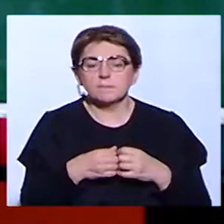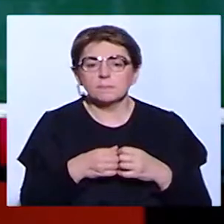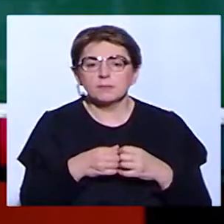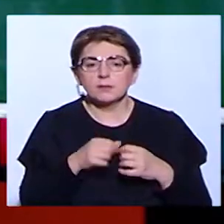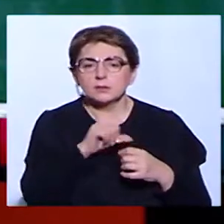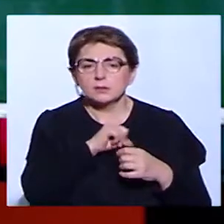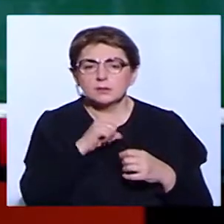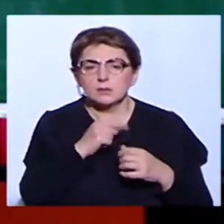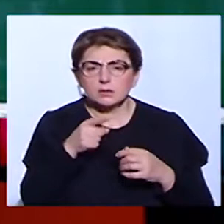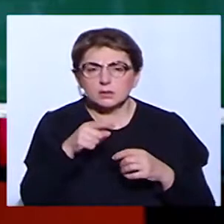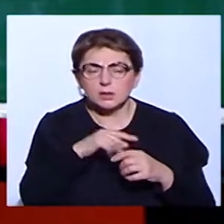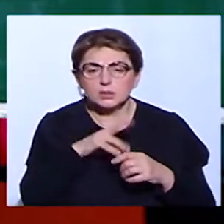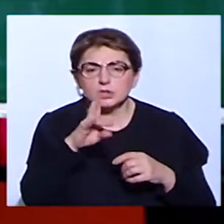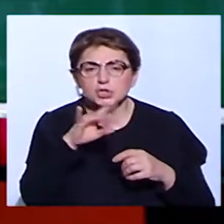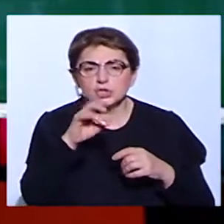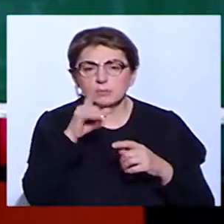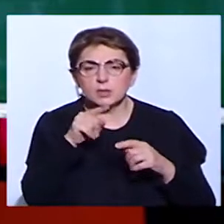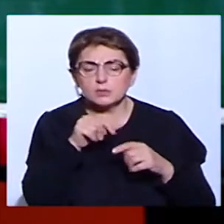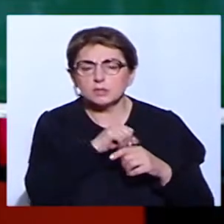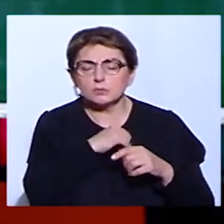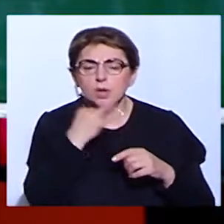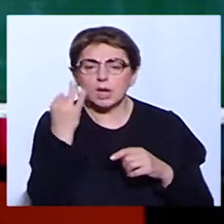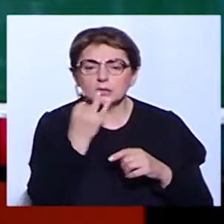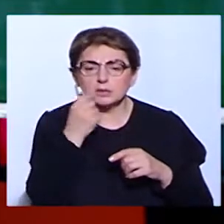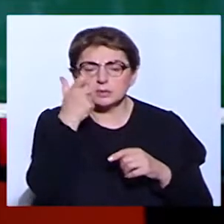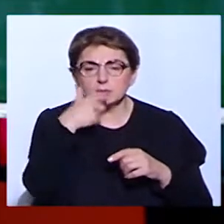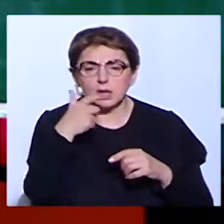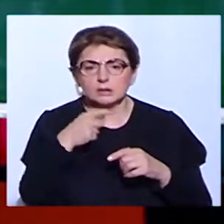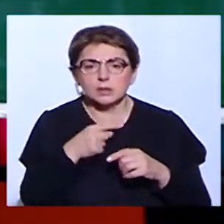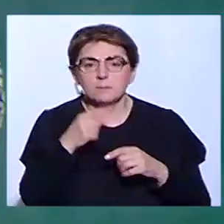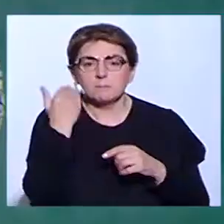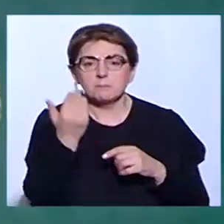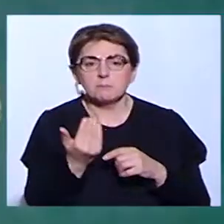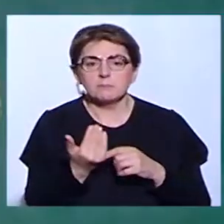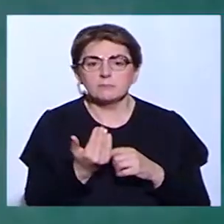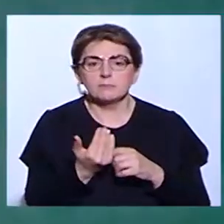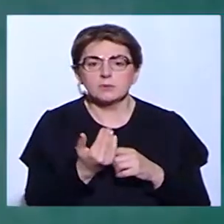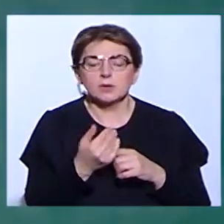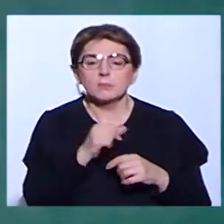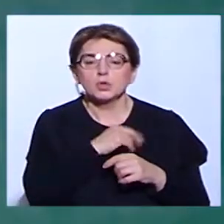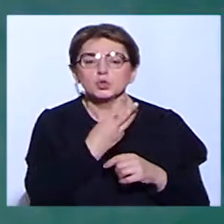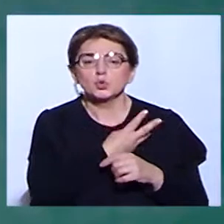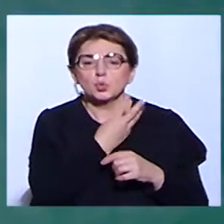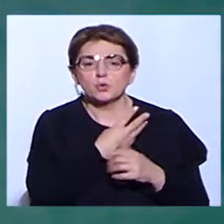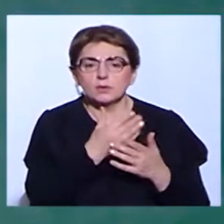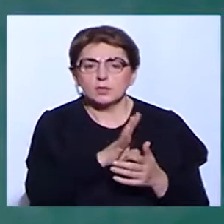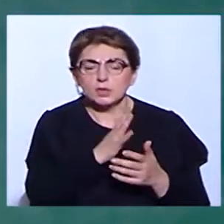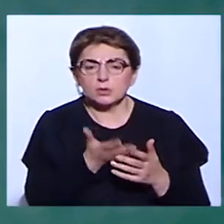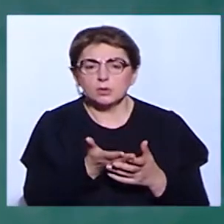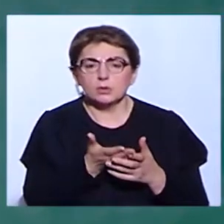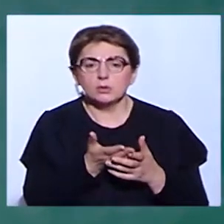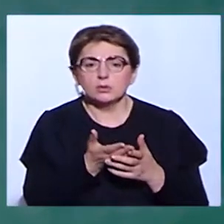ჯიშები. ეს ჯიშები ემსახურებოდა ადამიანის ინტერესებს, მათ სურვილებს